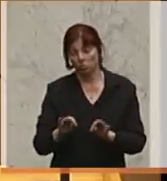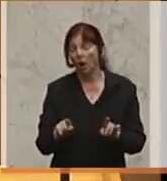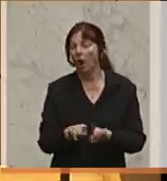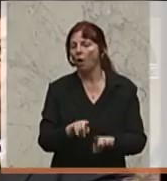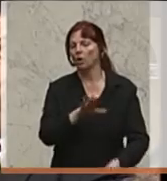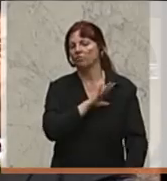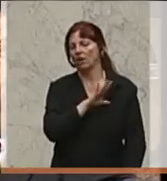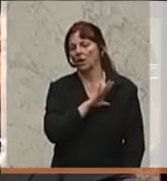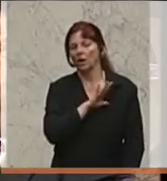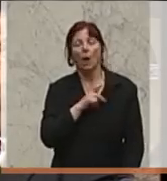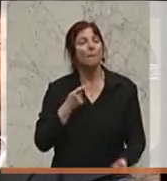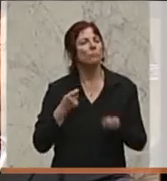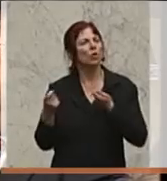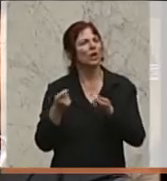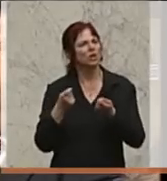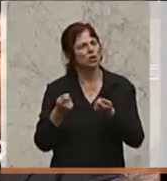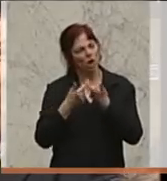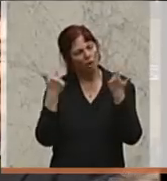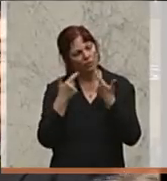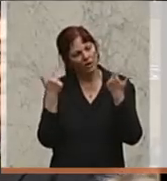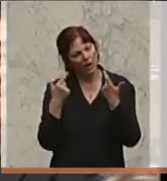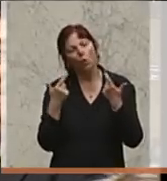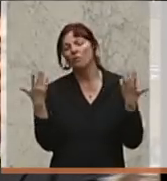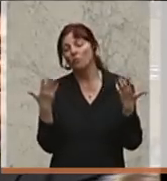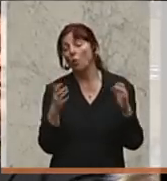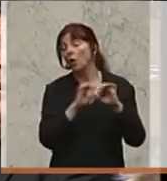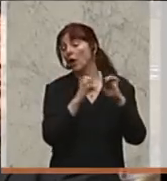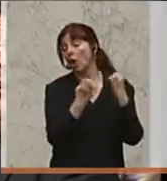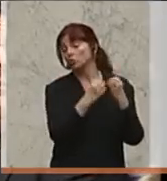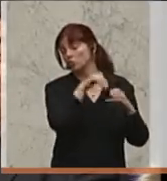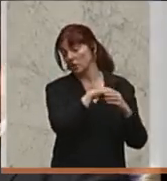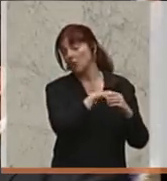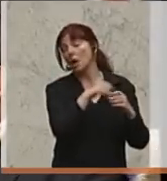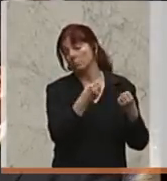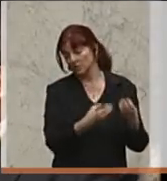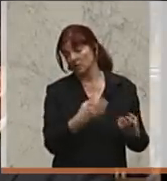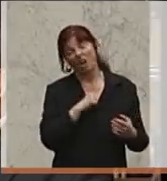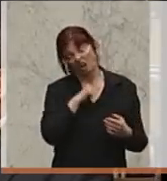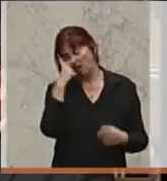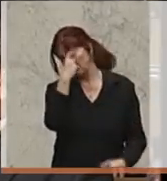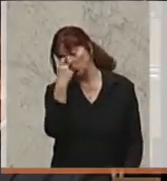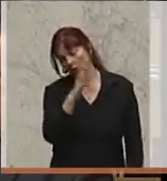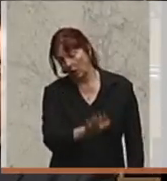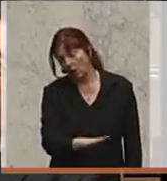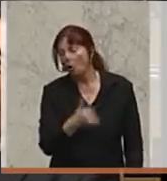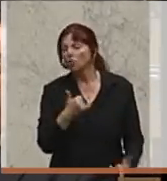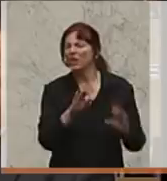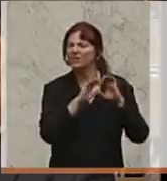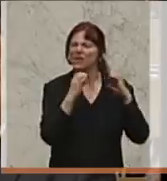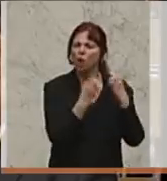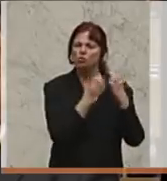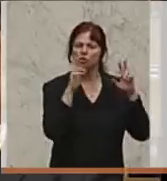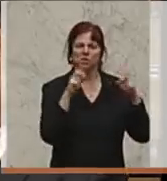politische Aufklärung, die werden wir im Ausschuss leisten, da müssen Sie sich keine Sorge machen. Und weil wir gerade beim Ausschuss sind, ja, und Sie so